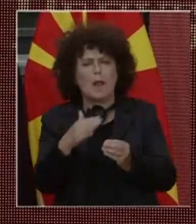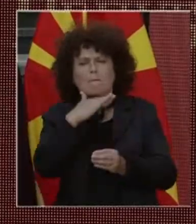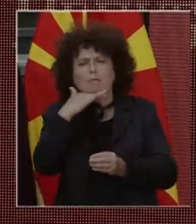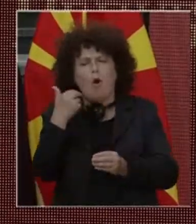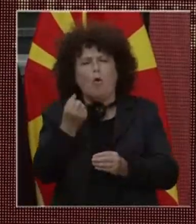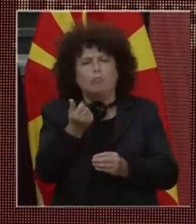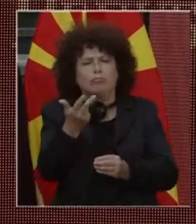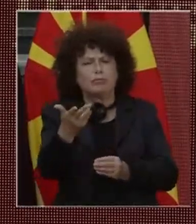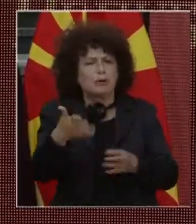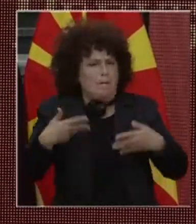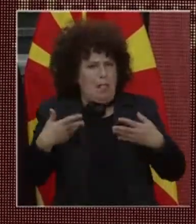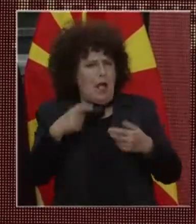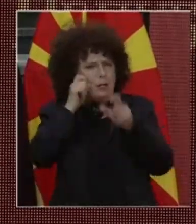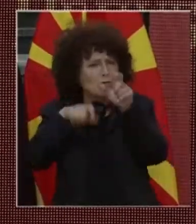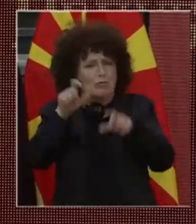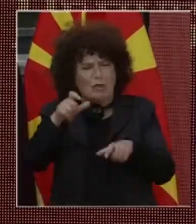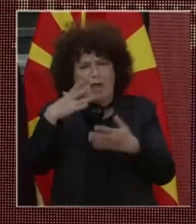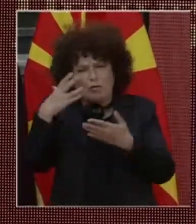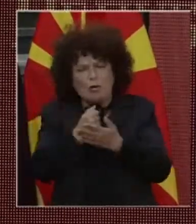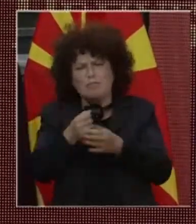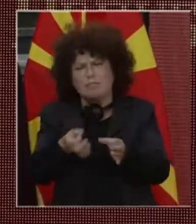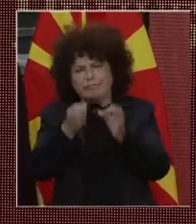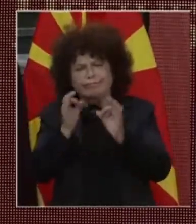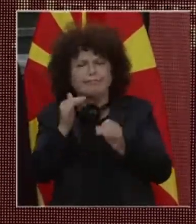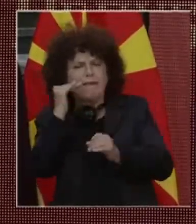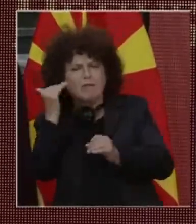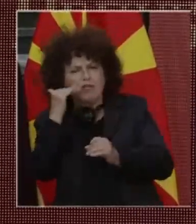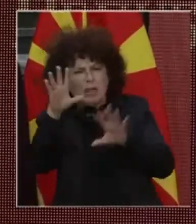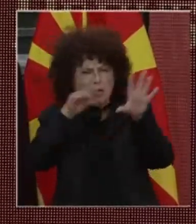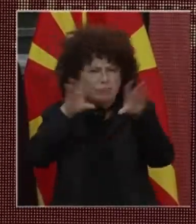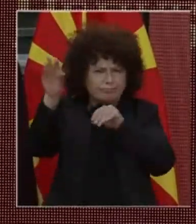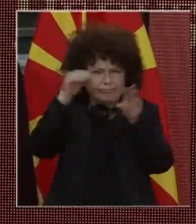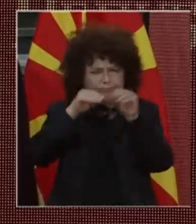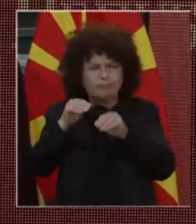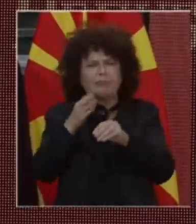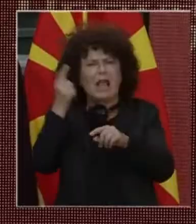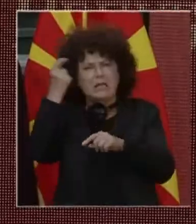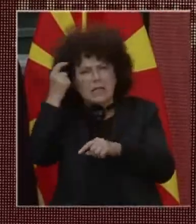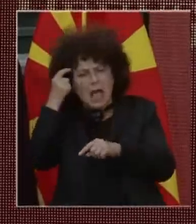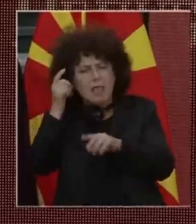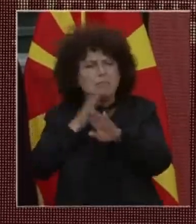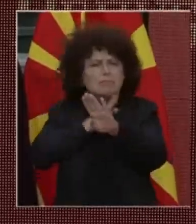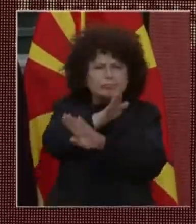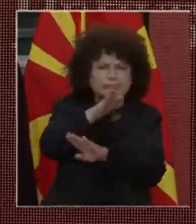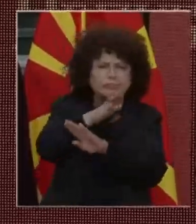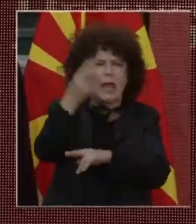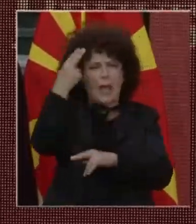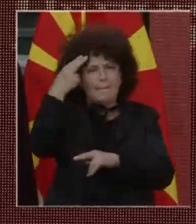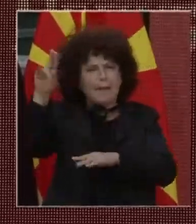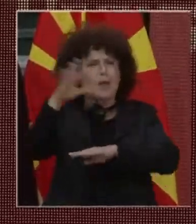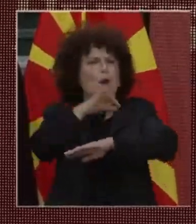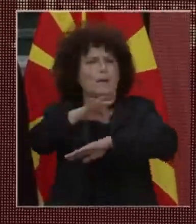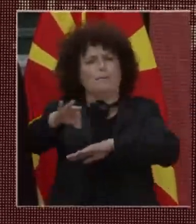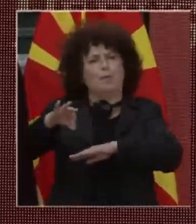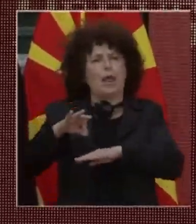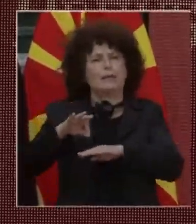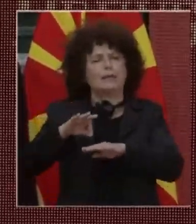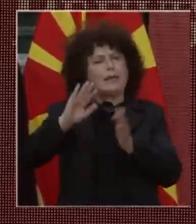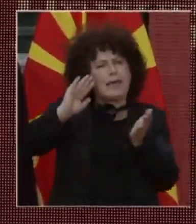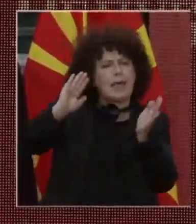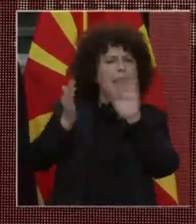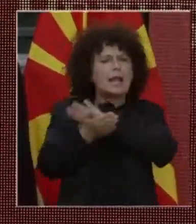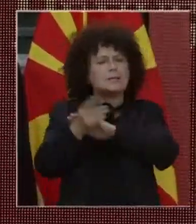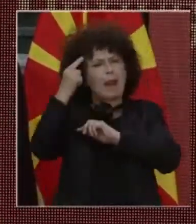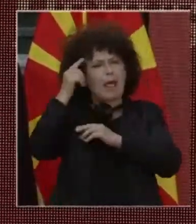млади луѓе се стекнаа со специфични вештини и знаења и учествуваа во меѓународни проекти и размена на